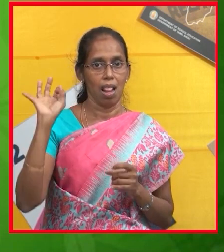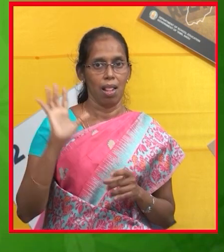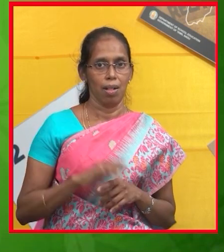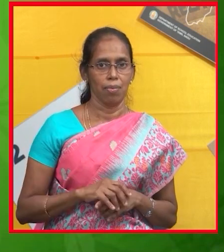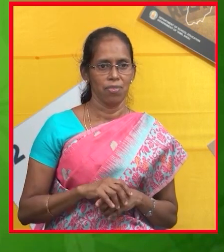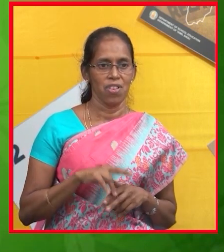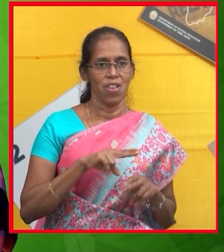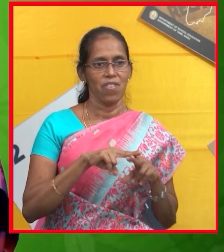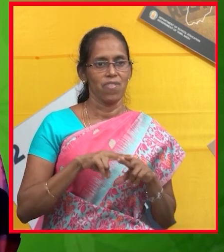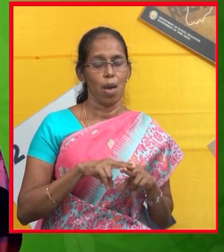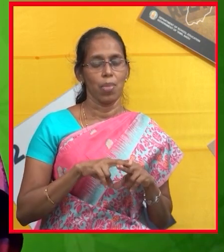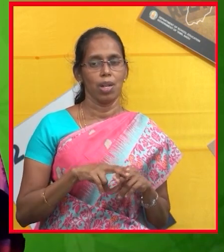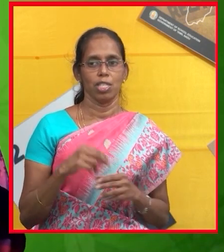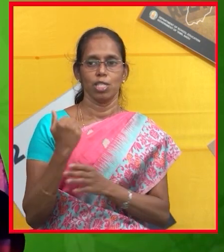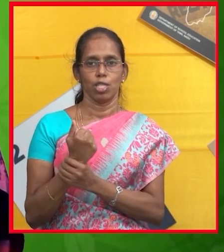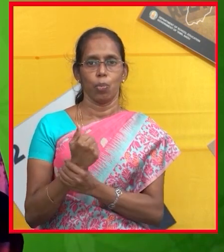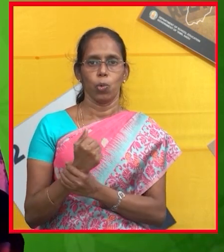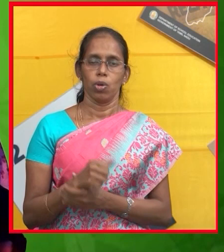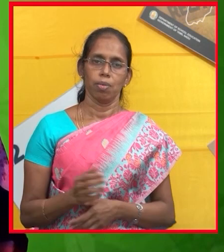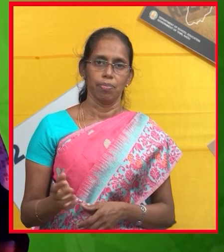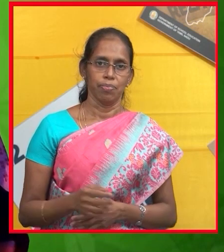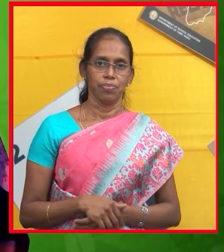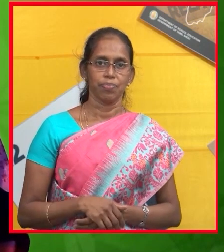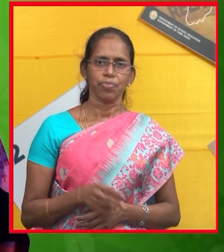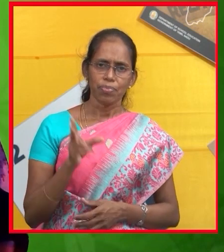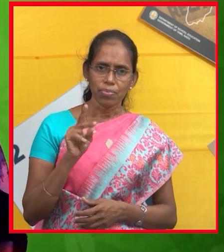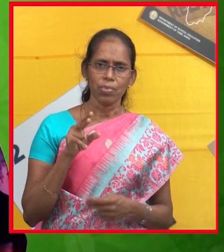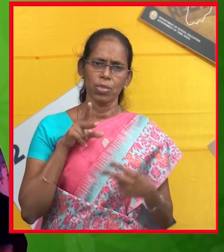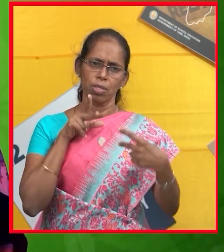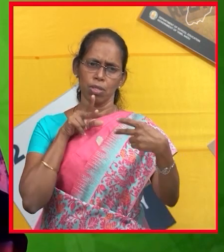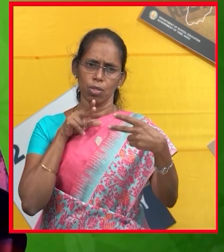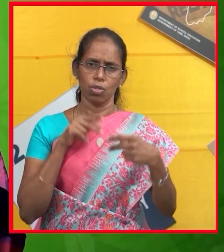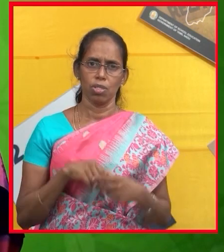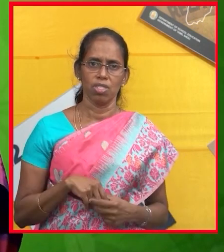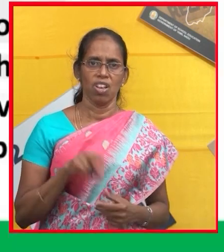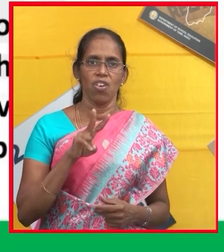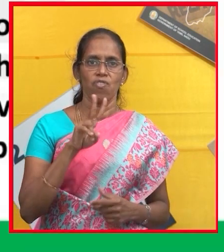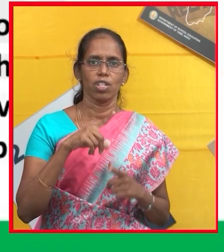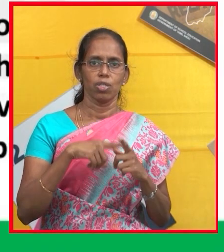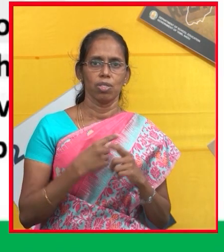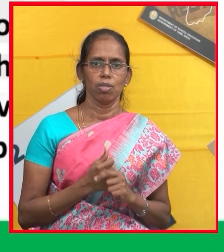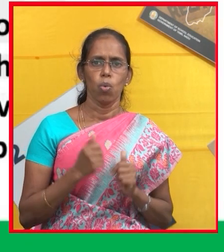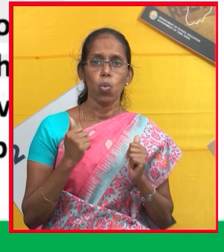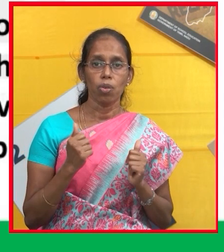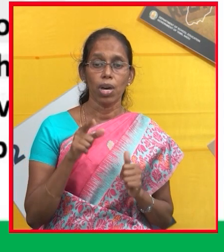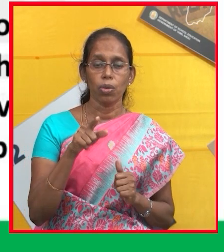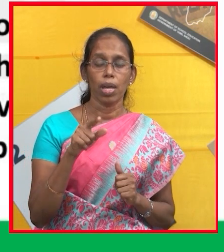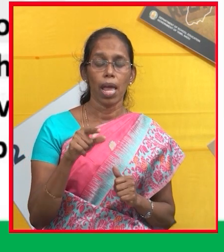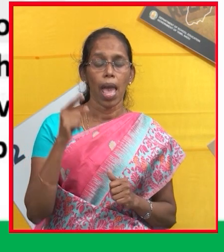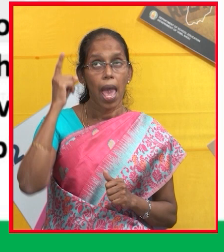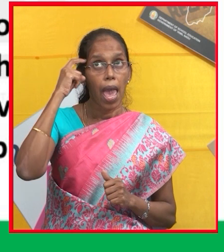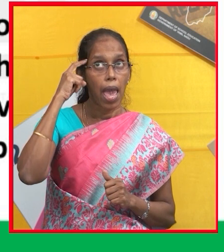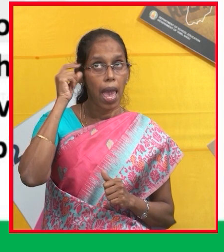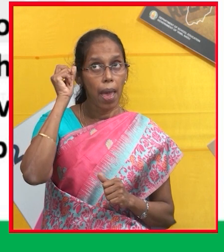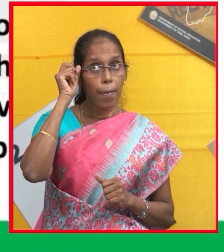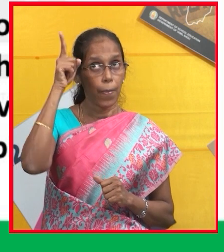ஃபுல் சப்போர்ட் கொடுக்குறாங்க. இன்டர்வியூவர் ஆஸ்க்ட் த நெக்ஸ்ட் கொஸ்டின் டு வார்த்திகா ஜோஷி, வாட் வேர் யுவர் எய்ம்ஸ் அண்ட் ஹவு